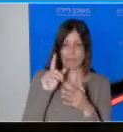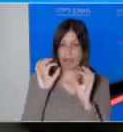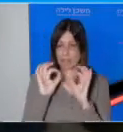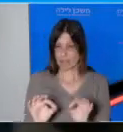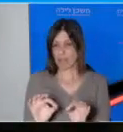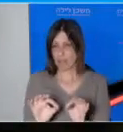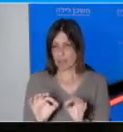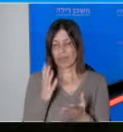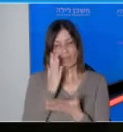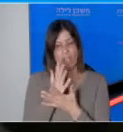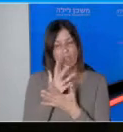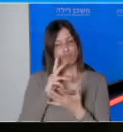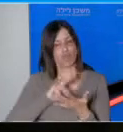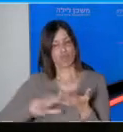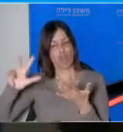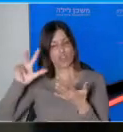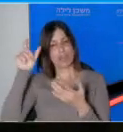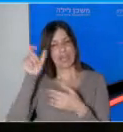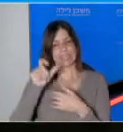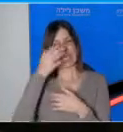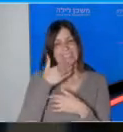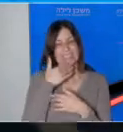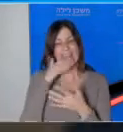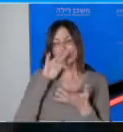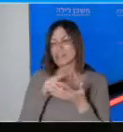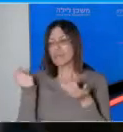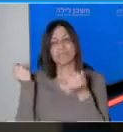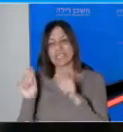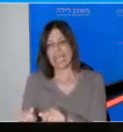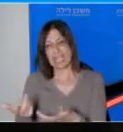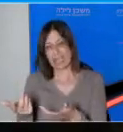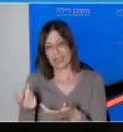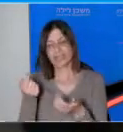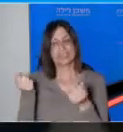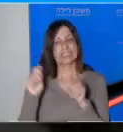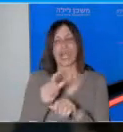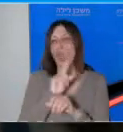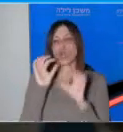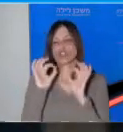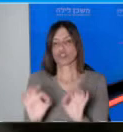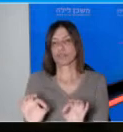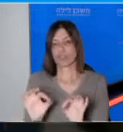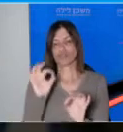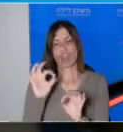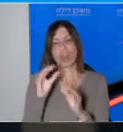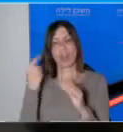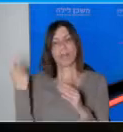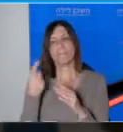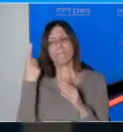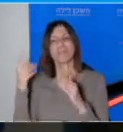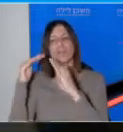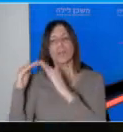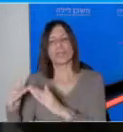בפועל, כבר 3 חודשים שאזרחי ישראל נמצאים בסגר. סגר לא רשמי של בידודים